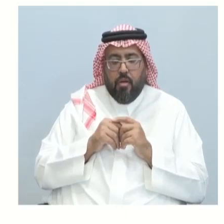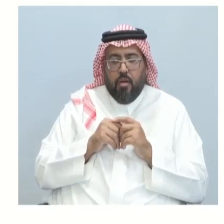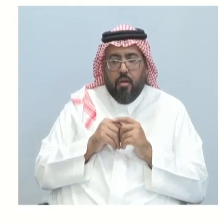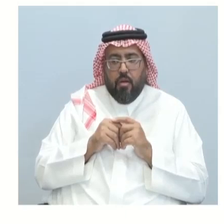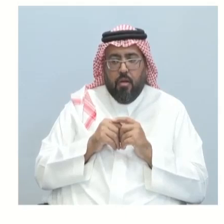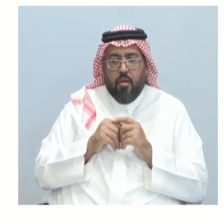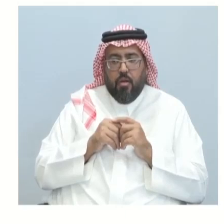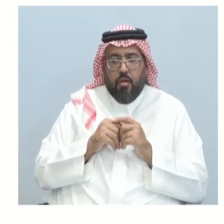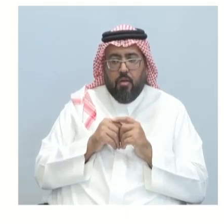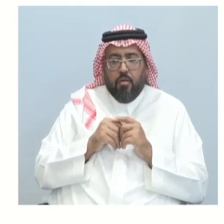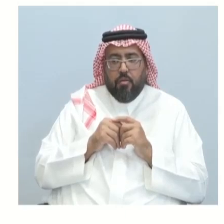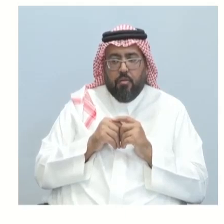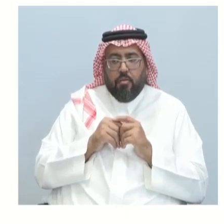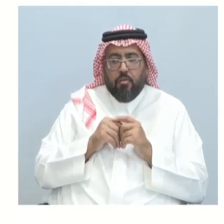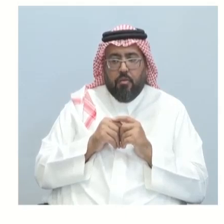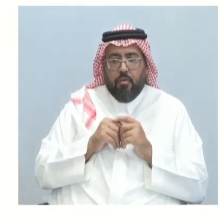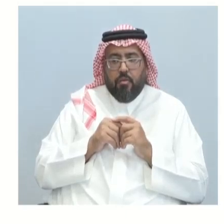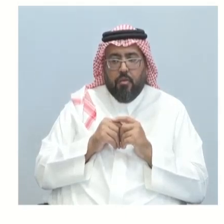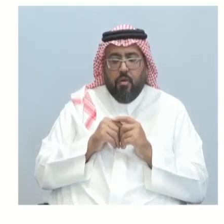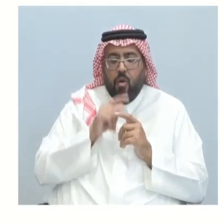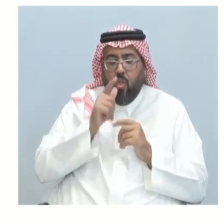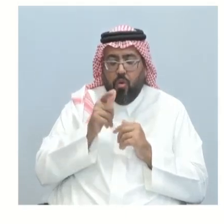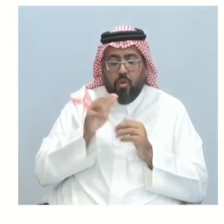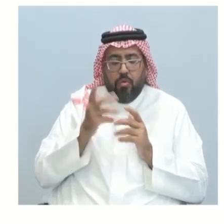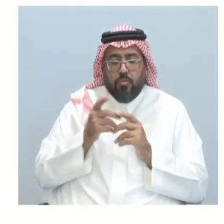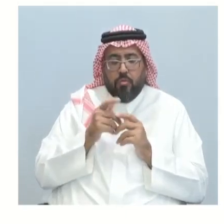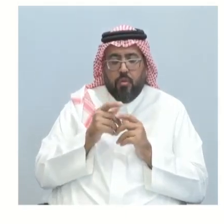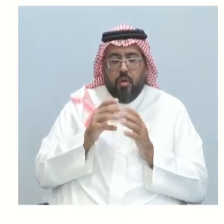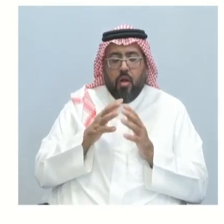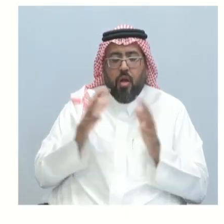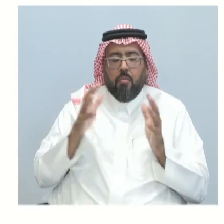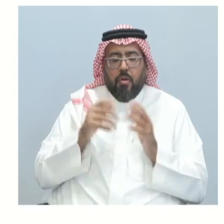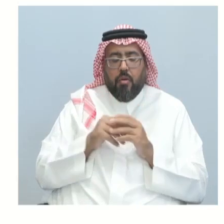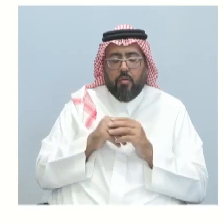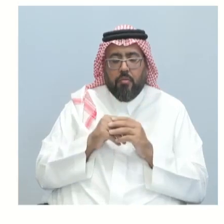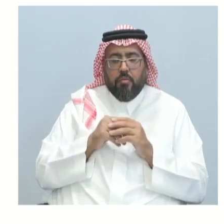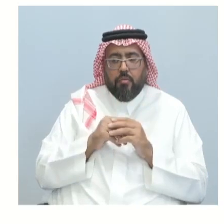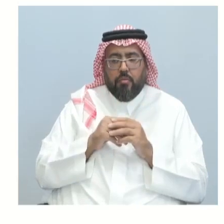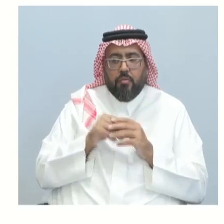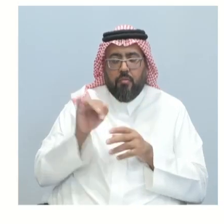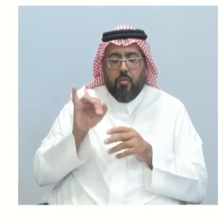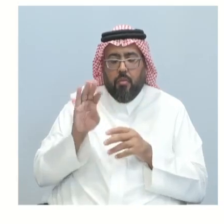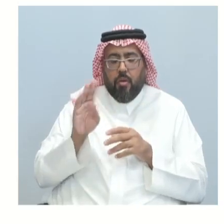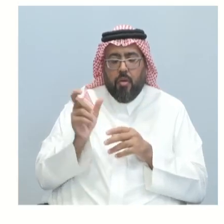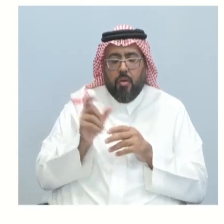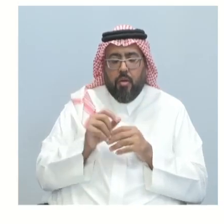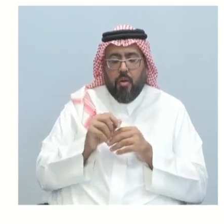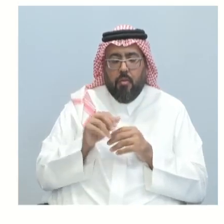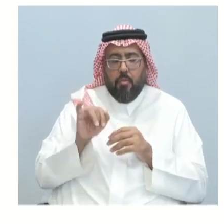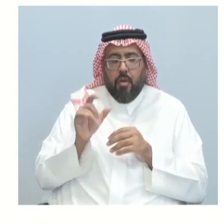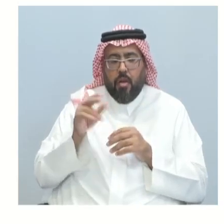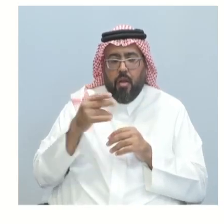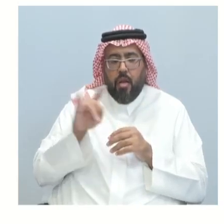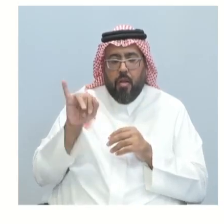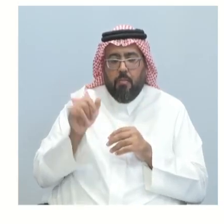العلامات بارك الله فيكم اذكروا اكبر قدر ممكن من